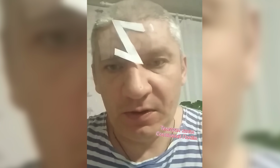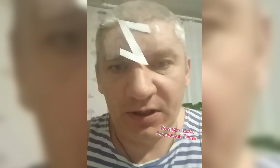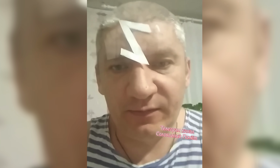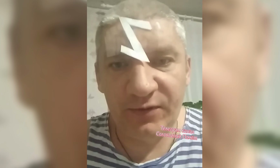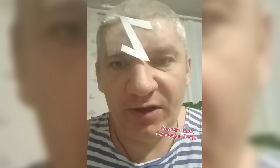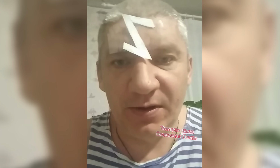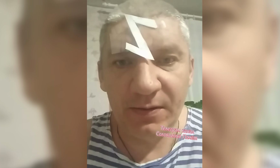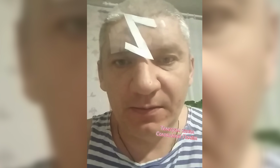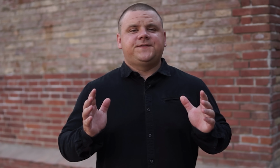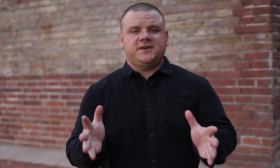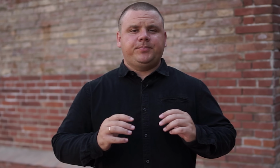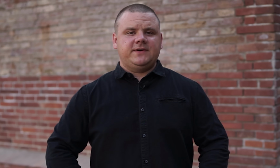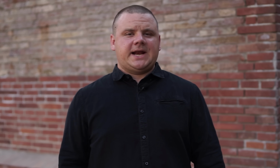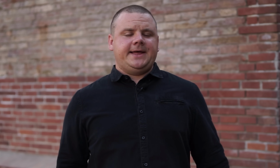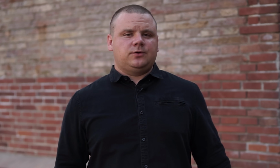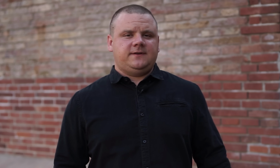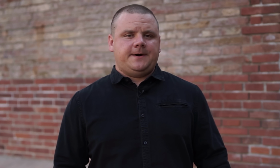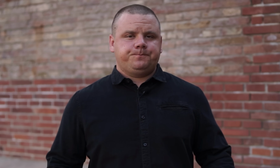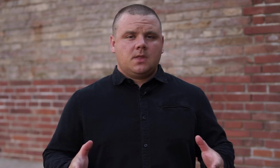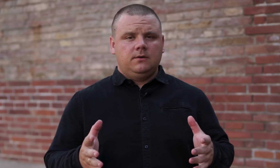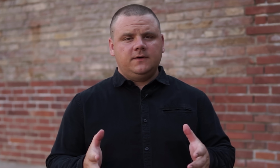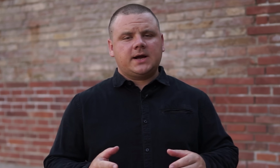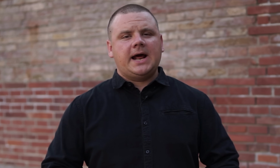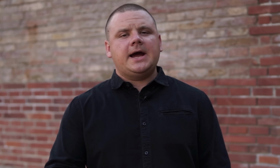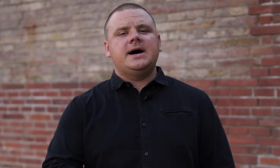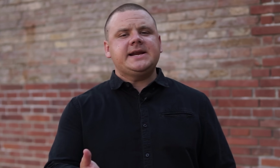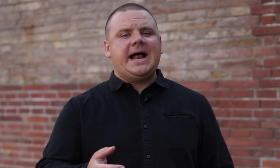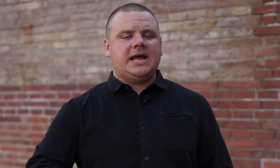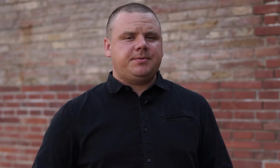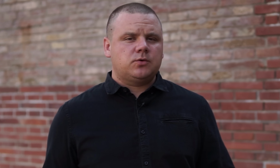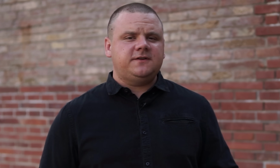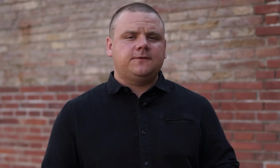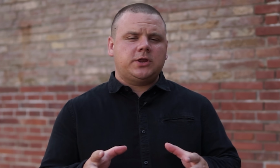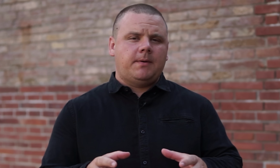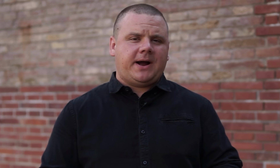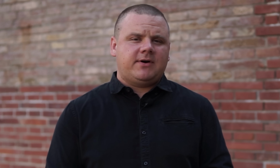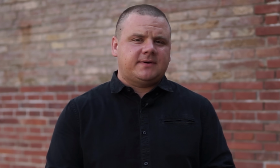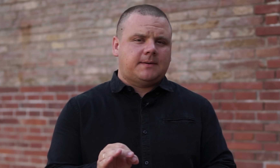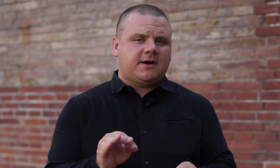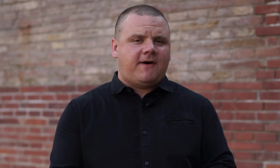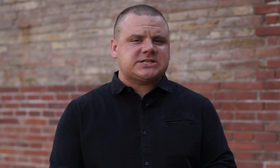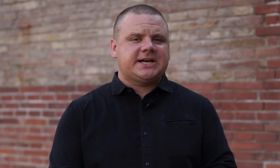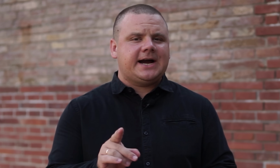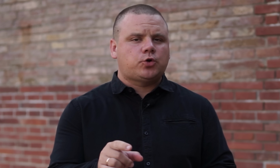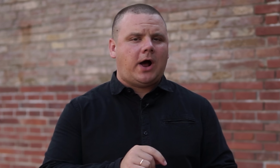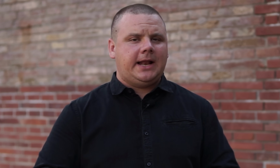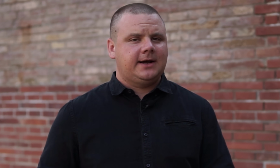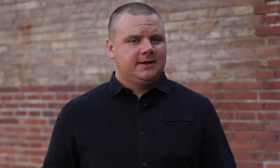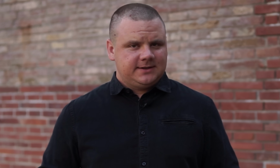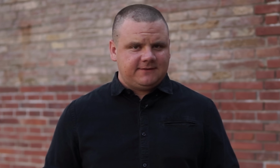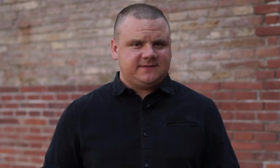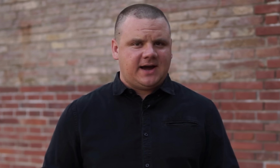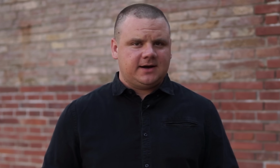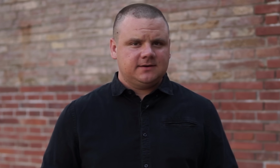рисовать. Я в теме. Всем привет, дорогие друзья! Вы на канале «Реальная Беларусь», и сегодня мы поговорим о самых важных и